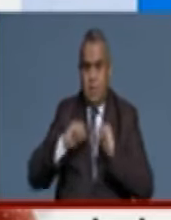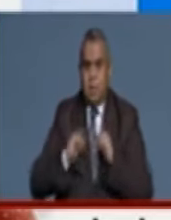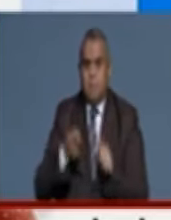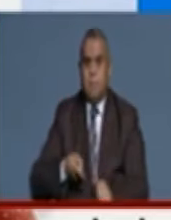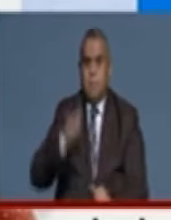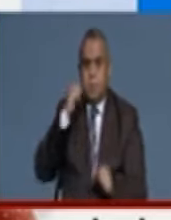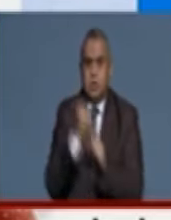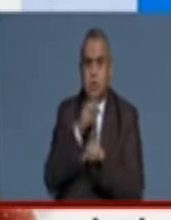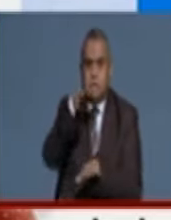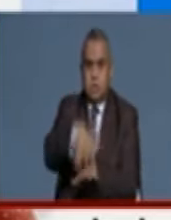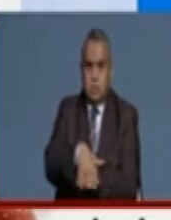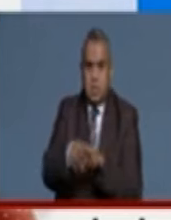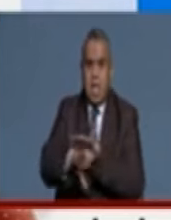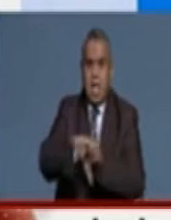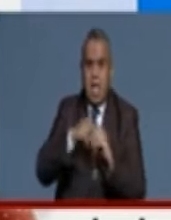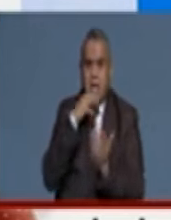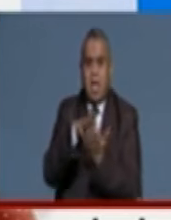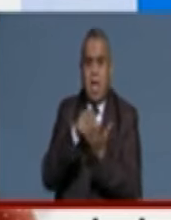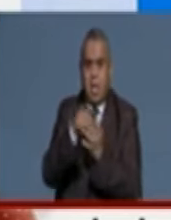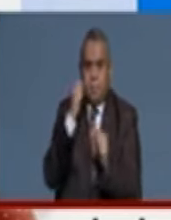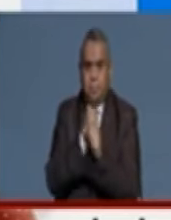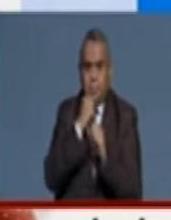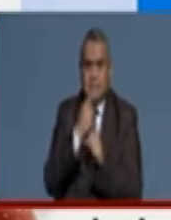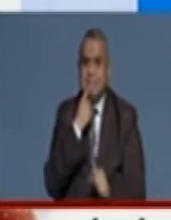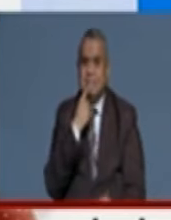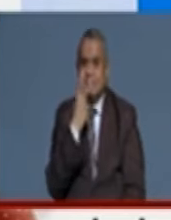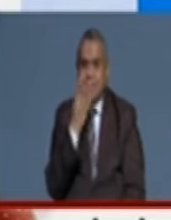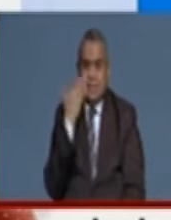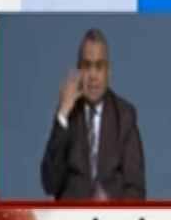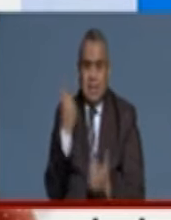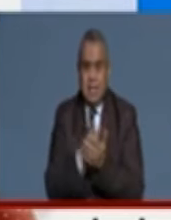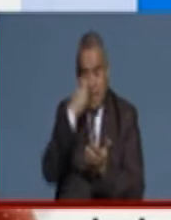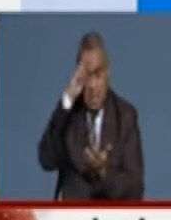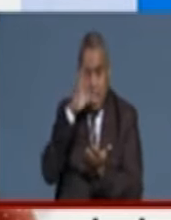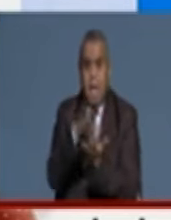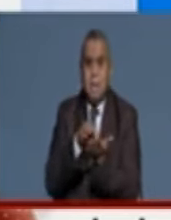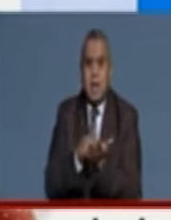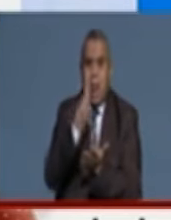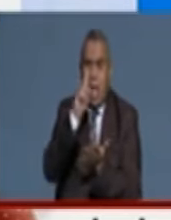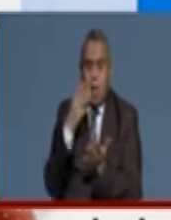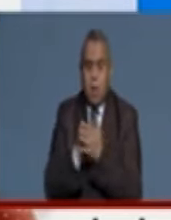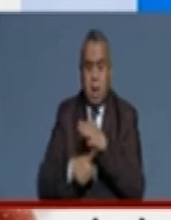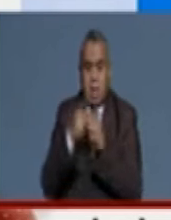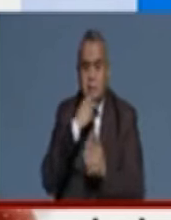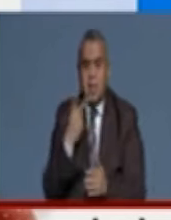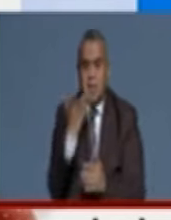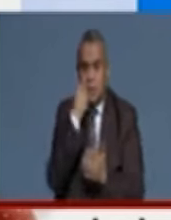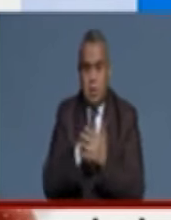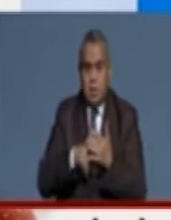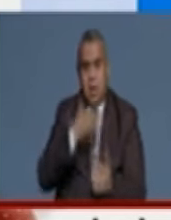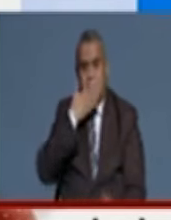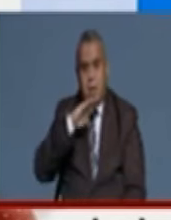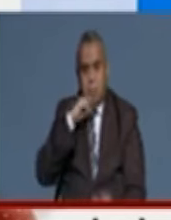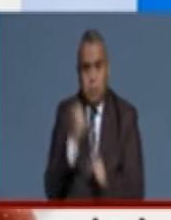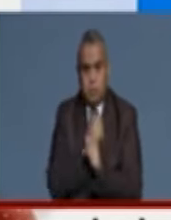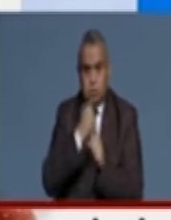الصناعة المصرية ابدأ. احنا اشتغلنا في السنتين اللي فاتوا هو عمر ابدأ على 84 فرصة صناعية، ادينا الحمد لله ان احنا نحول